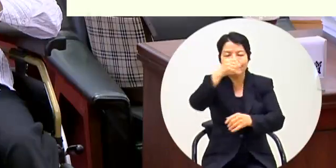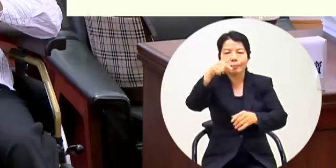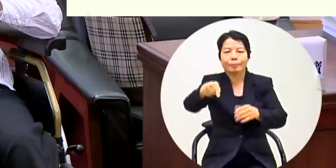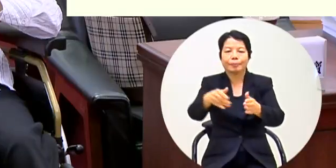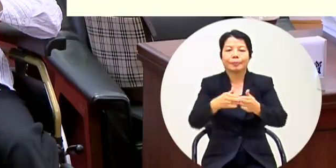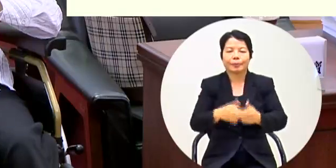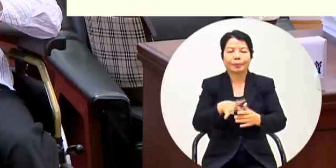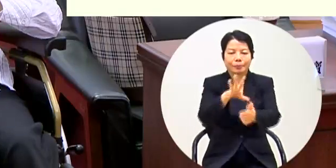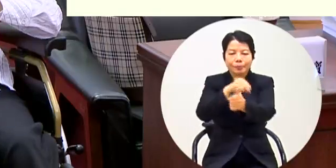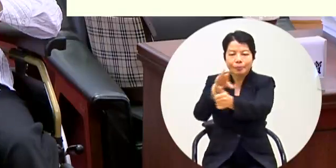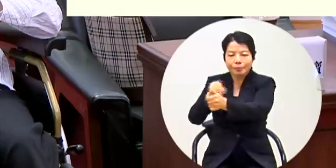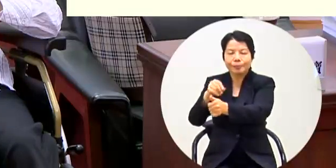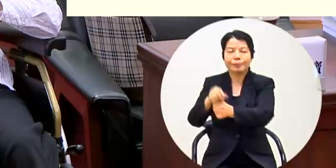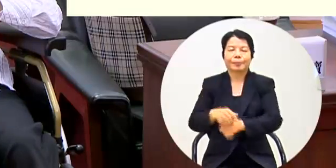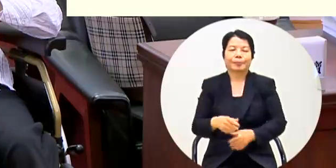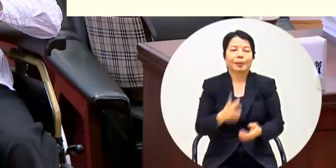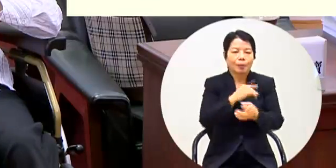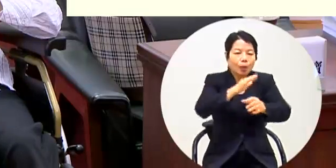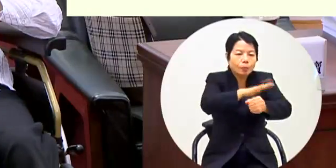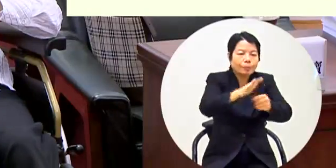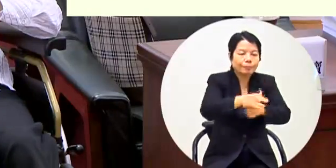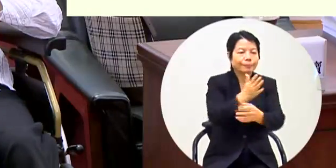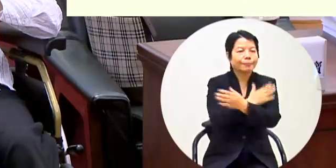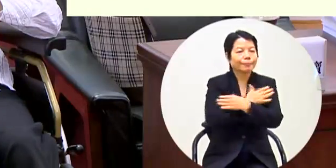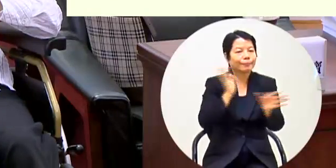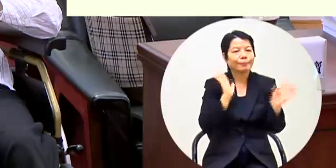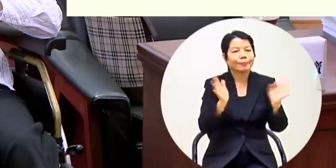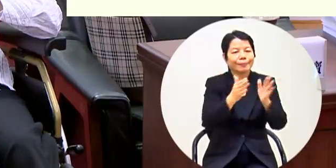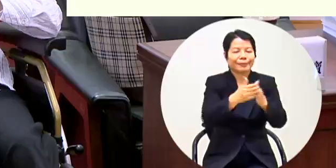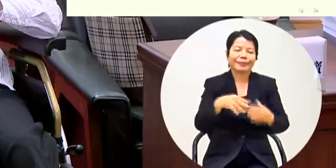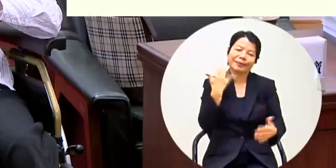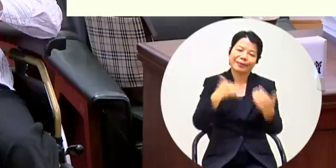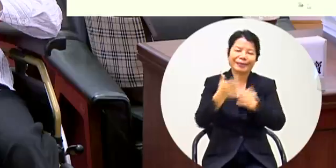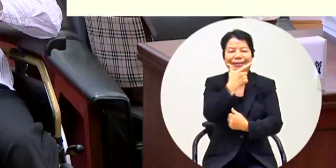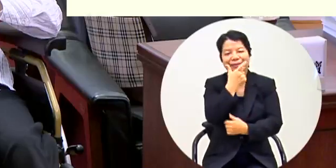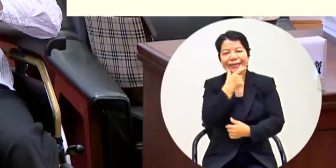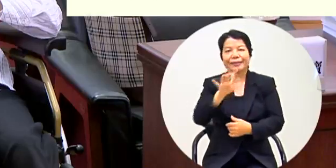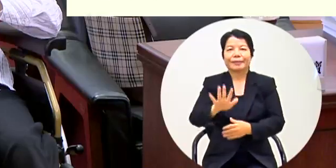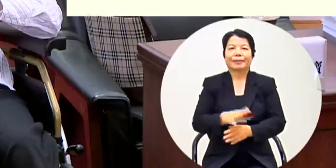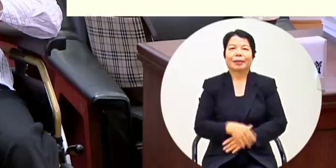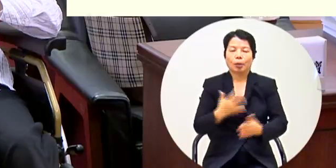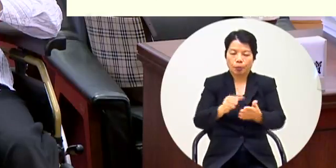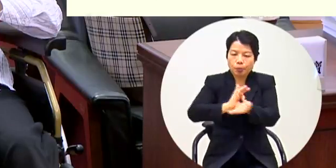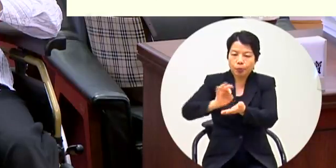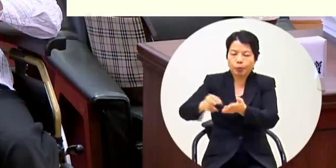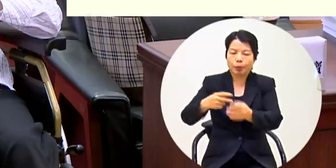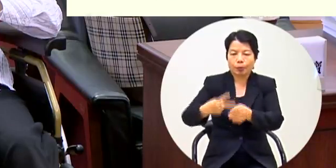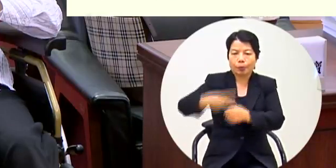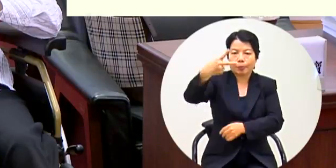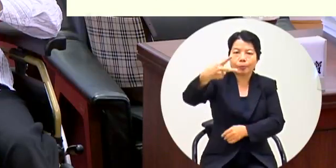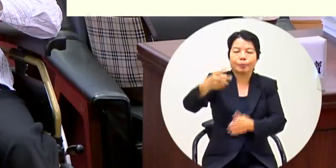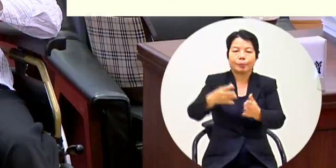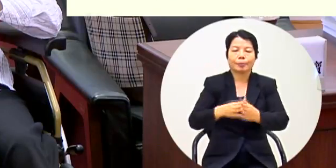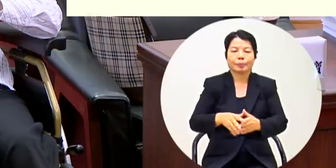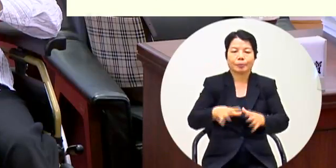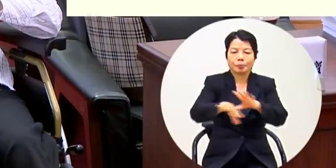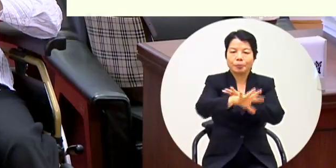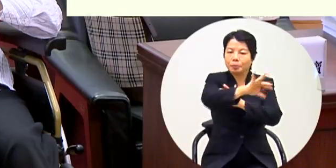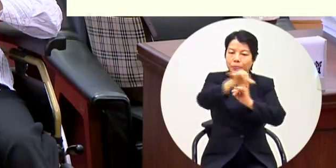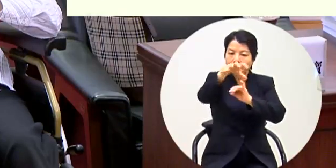友幼小身影和同志的欢笑声。 我们也会利用二楼的空间，会来规划更多的活